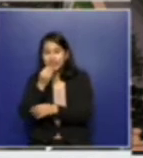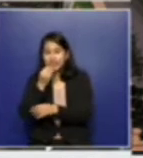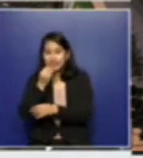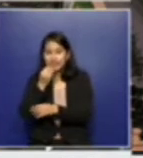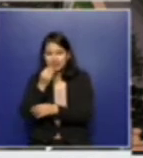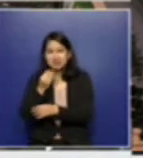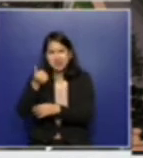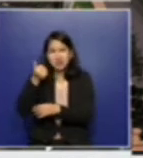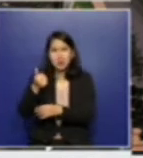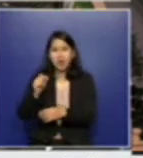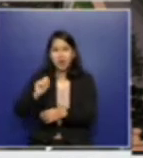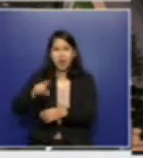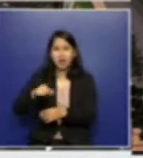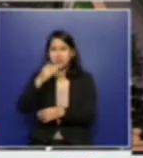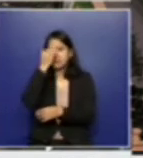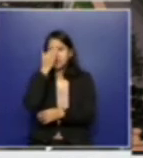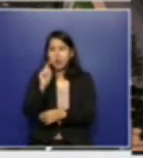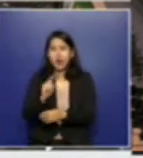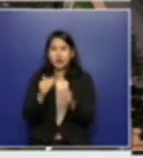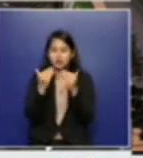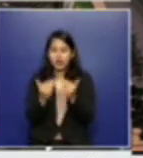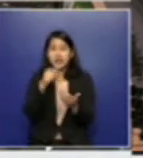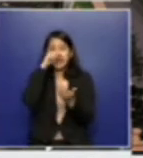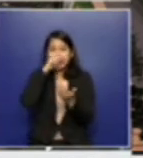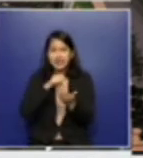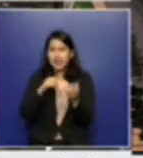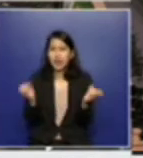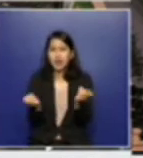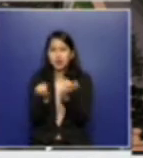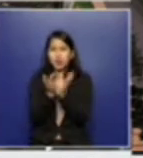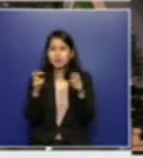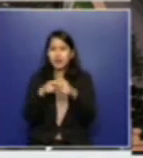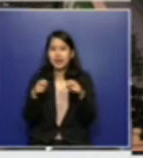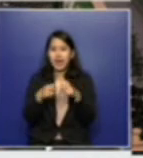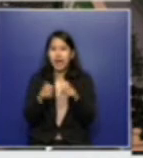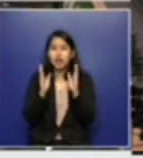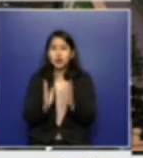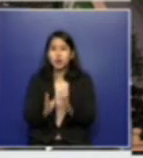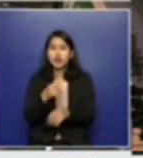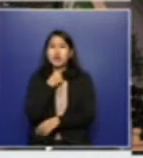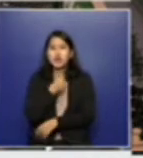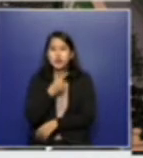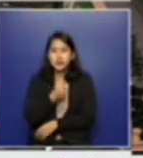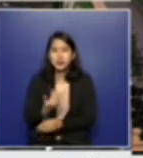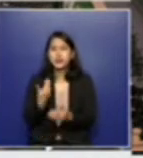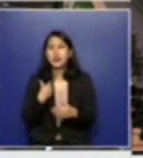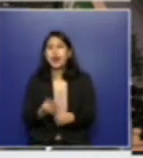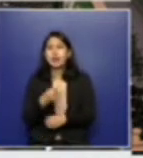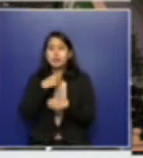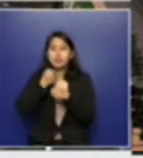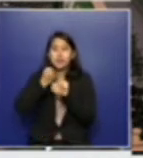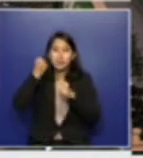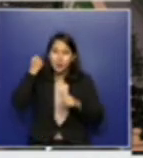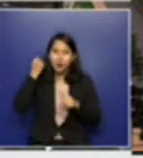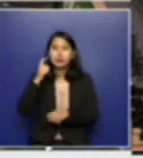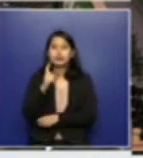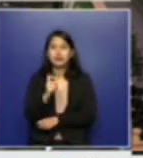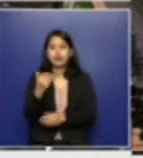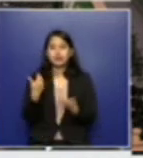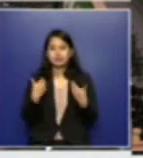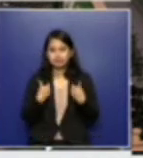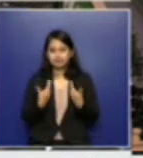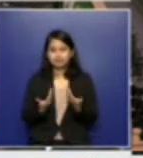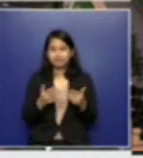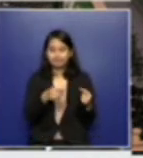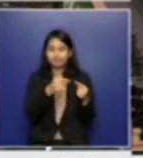อกไว้จะดีกว่าเพราะขณะนี้เนี่ยประเทศชาติเสียหายวิกฤตคนอดอยากคนต้องฆ่าตัวตายที่สำคัญขออนุญาตท่านประธาน